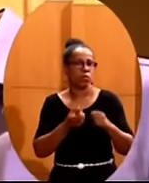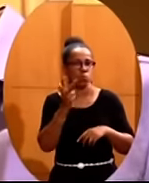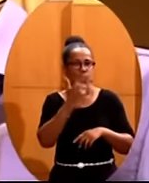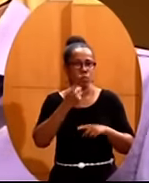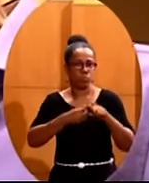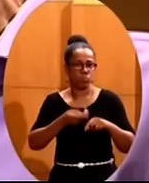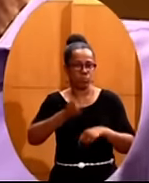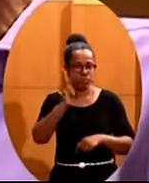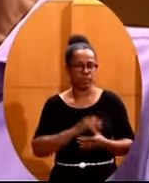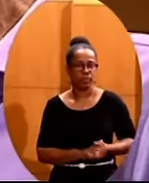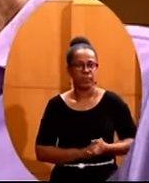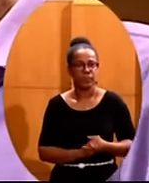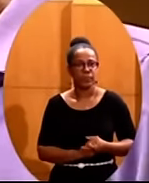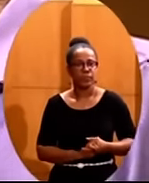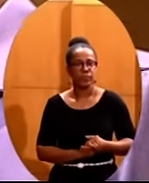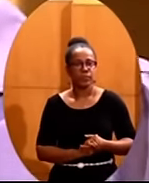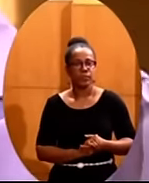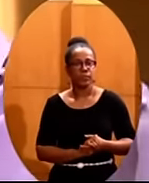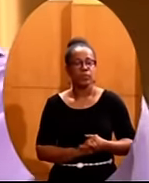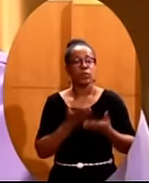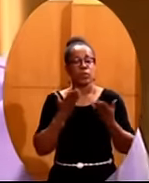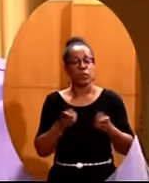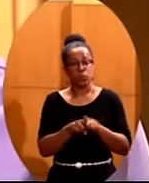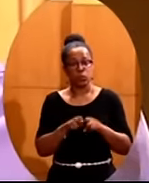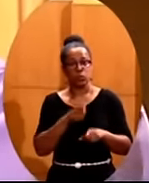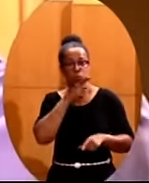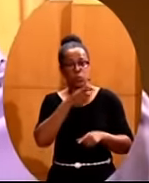triplé en ce jour